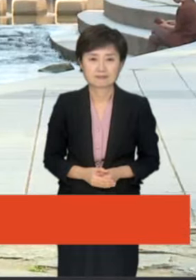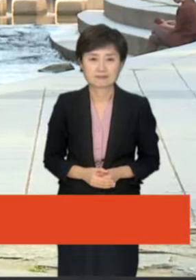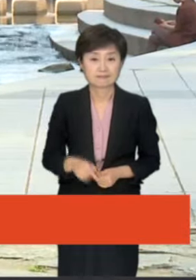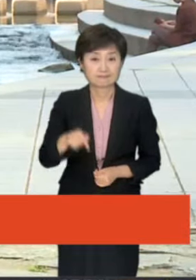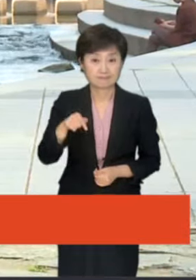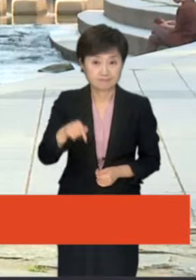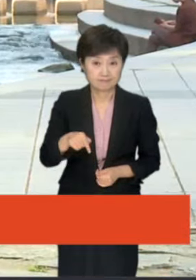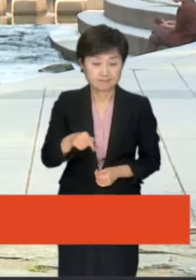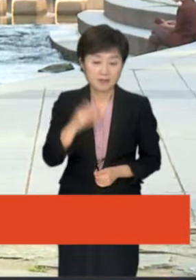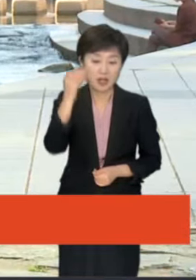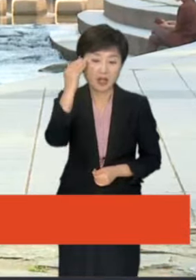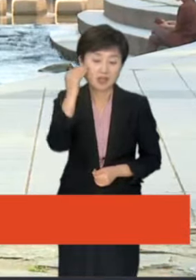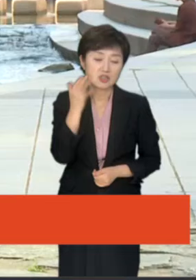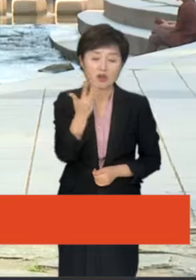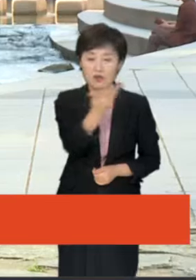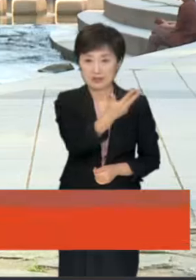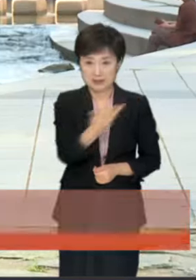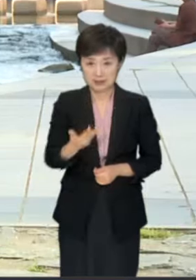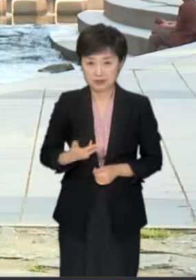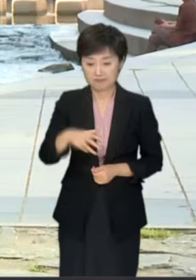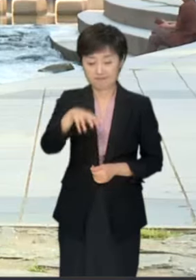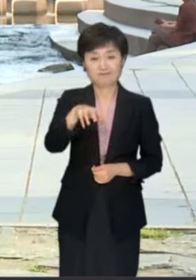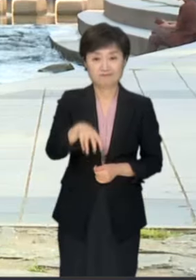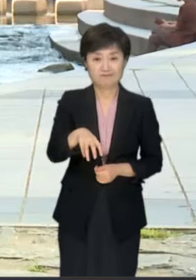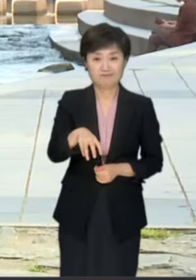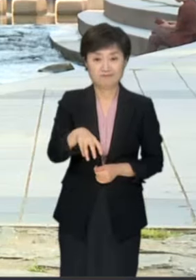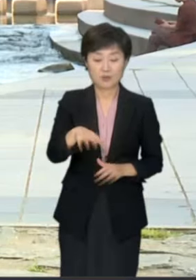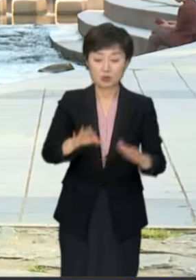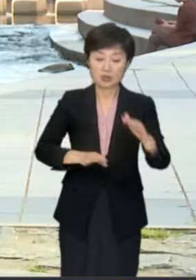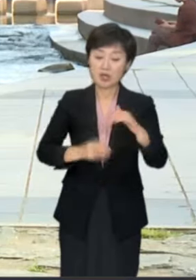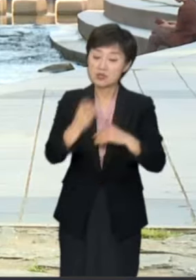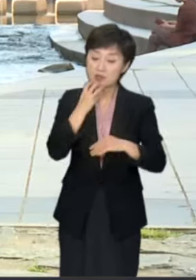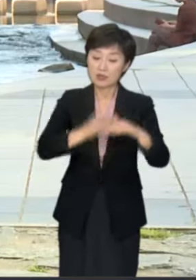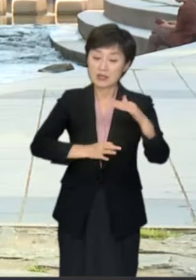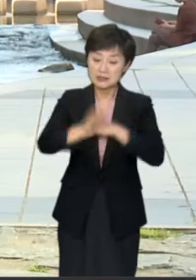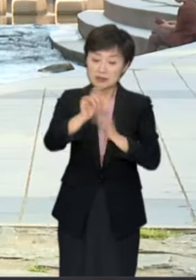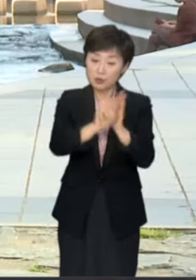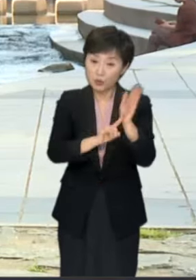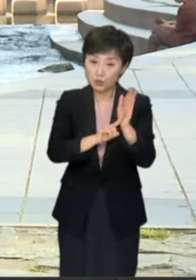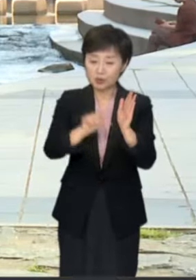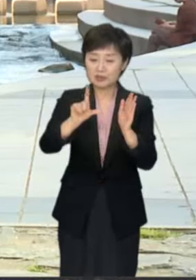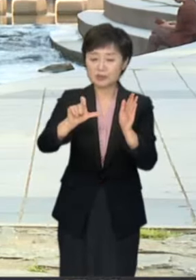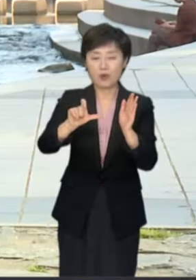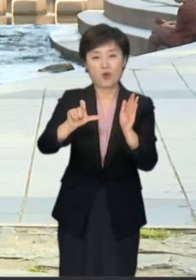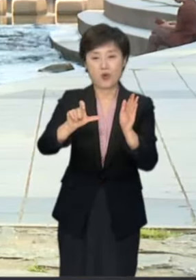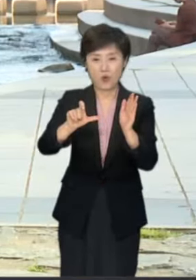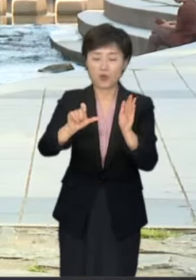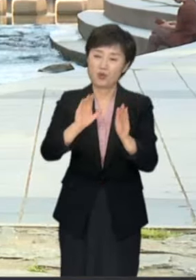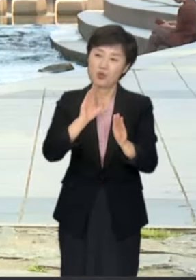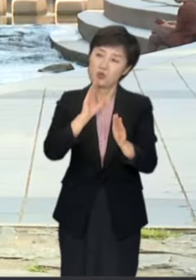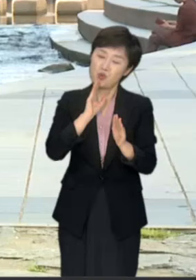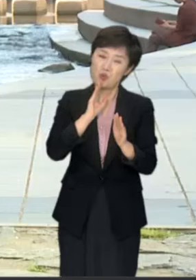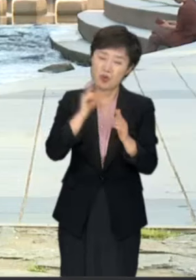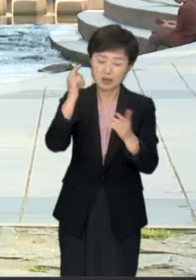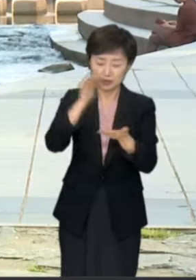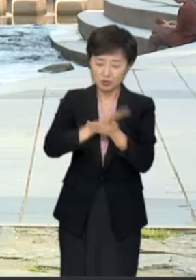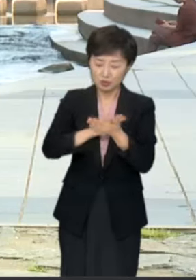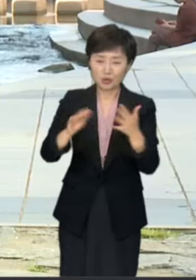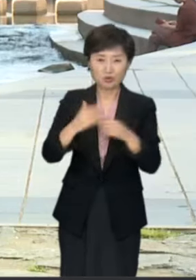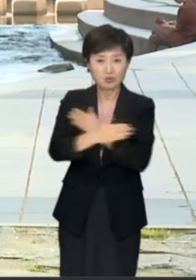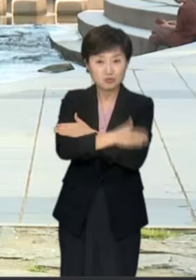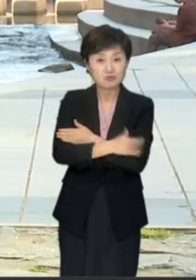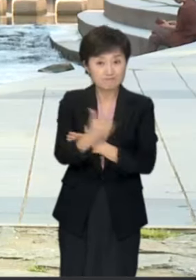네, 저는 지금 청계천에 나와 있습니다. 오늘 서울의 아침 최저기온이 15.6도까지 떨어지면서 이달 들어 가장